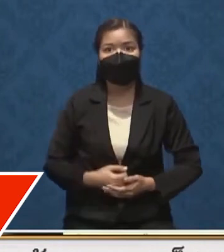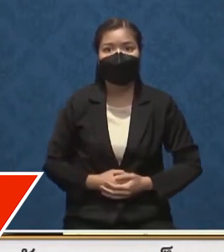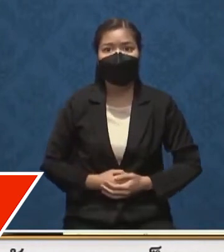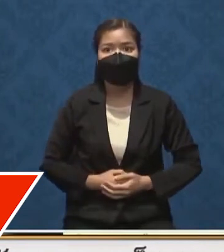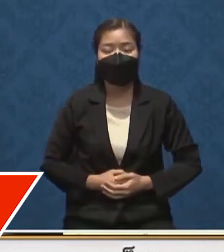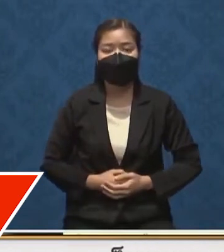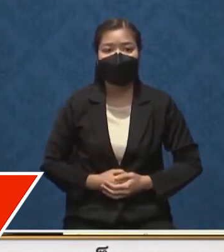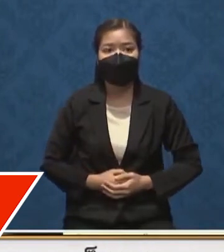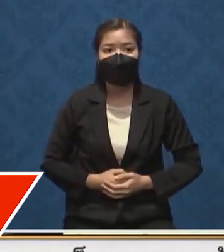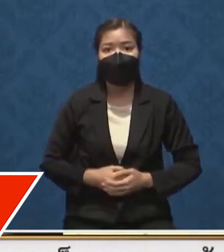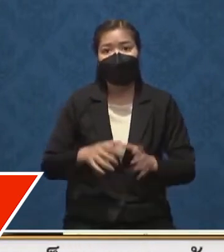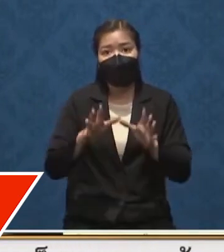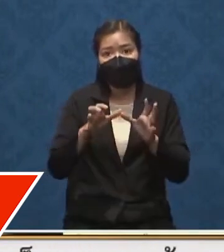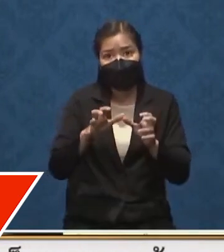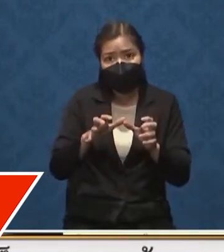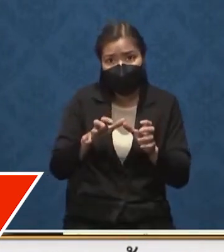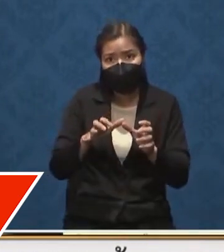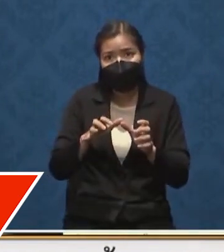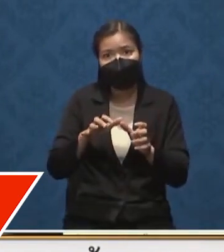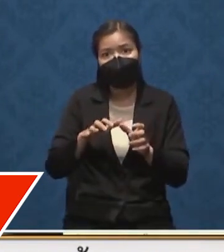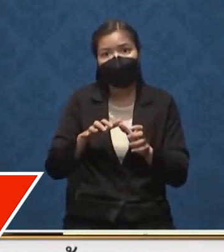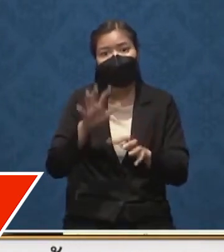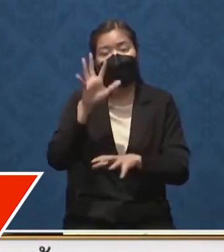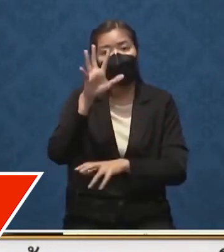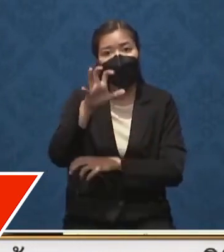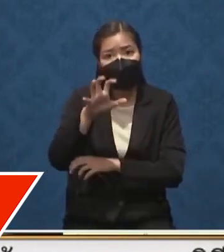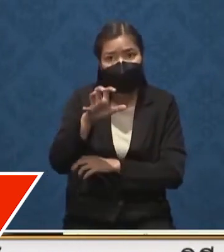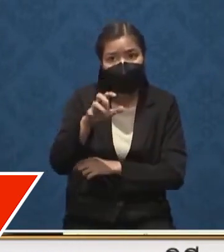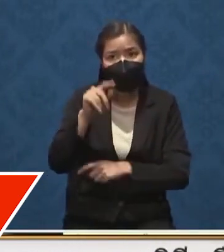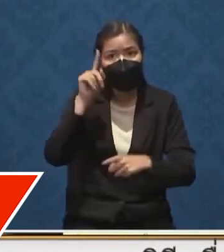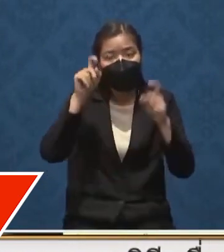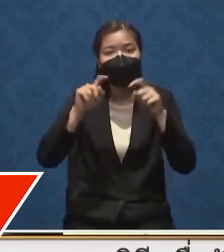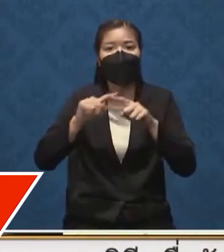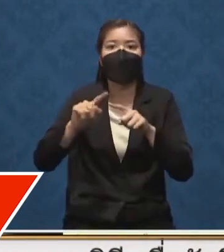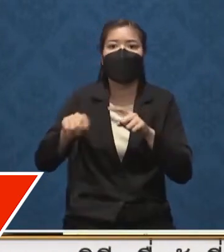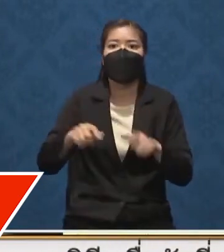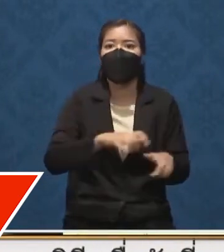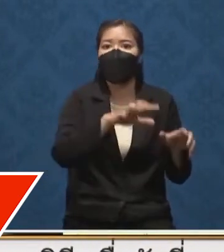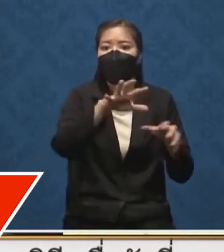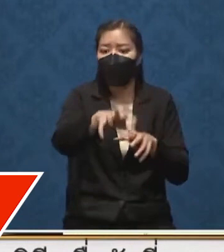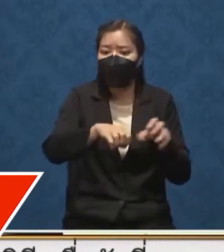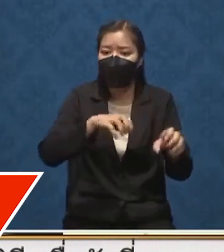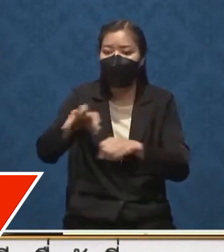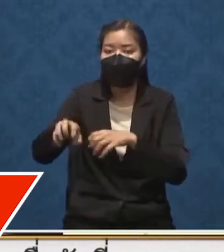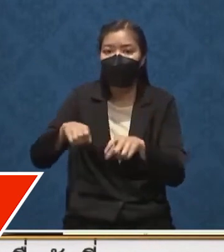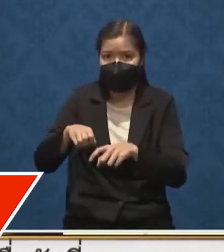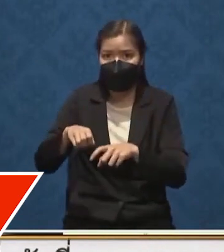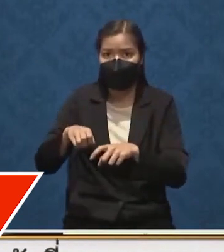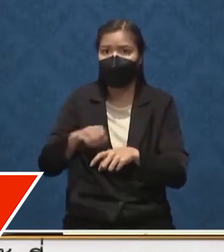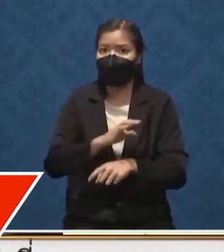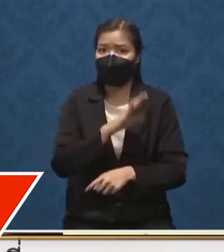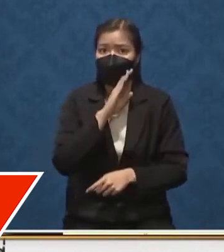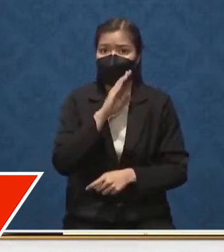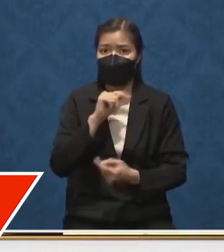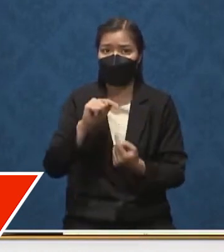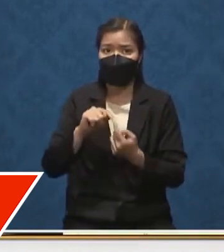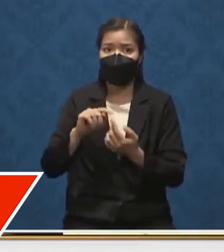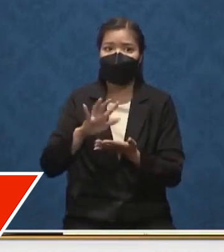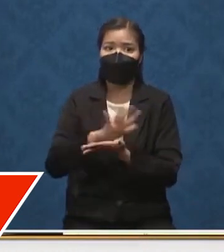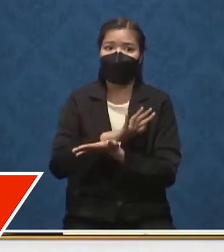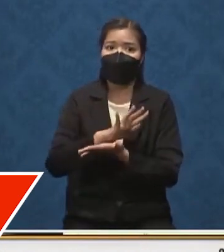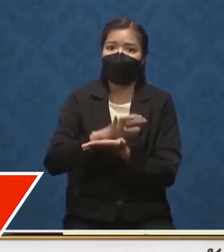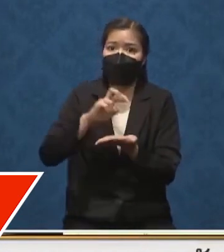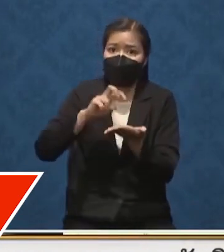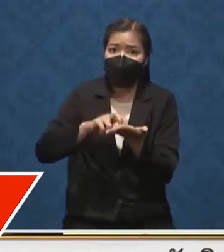เขตอุทยานมีกฎหมายอุทยานควบคุมในการประกอบอาชีพประมงวิถีชีวิต